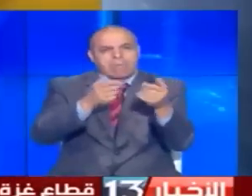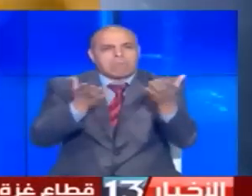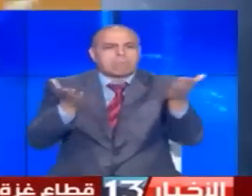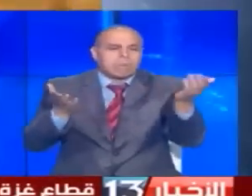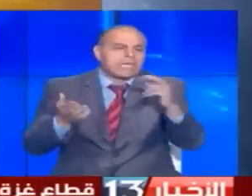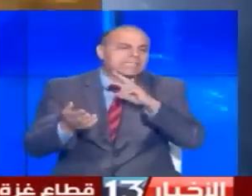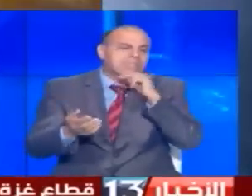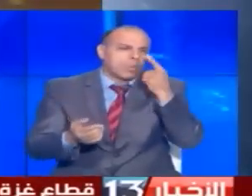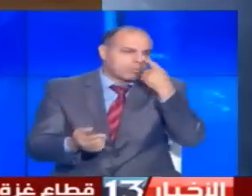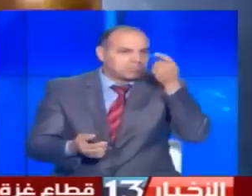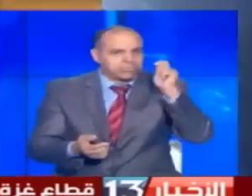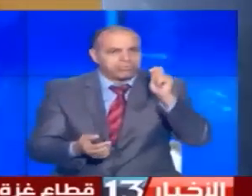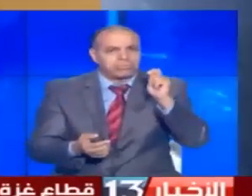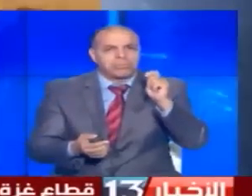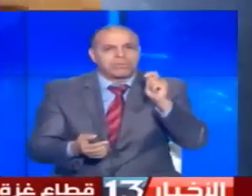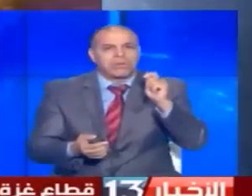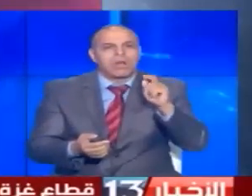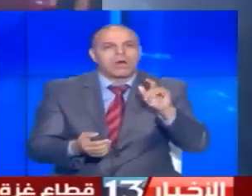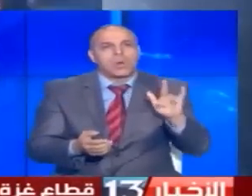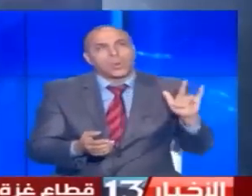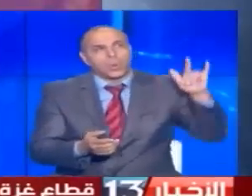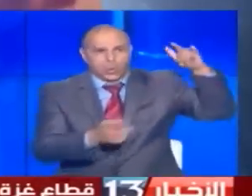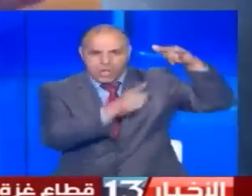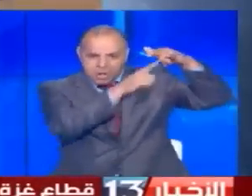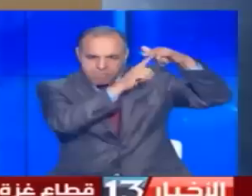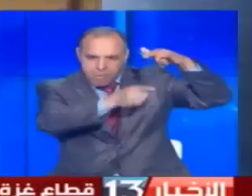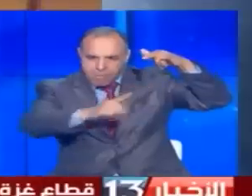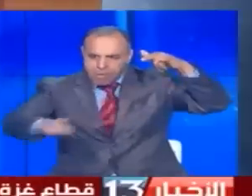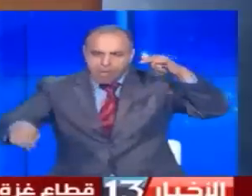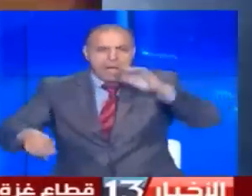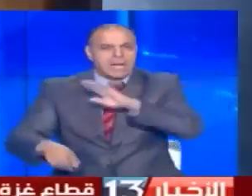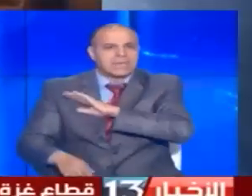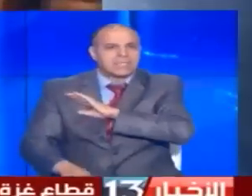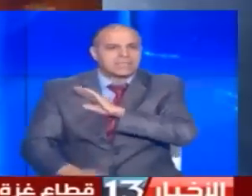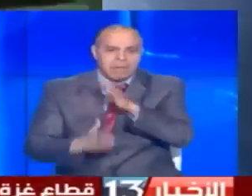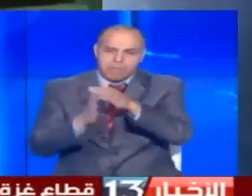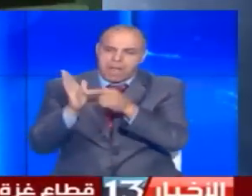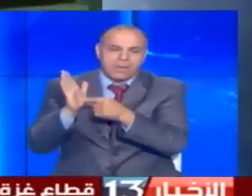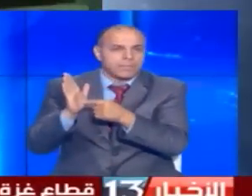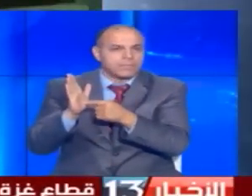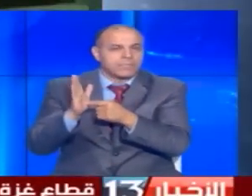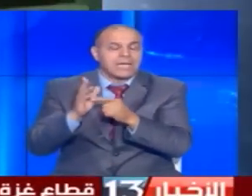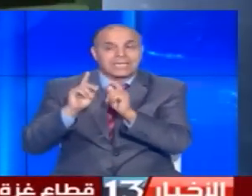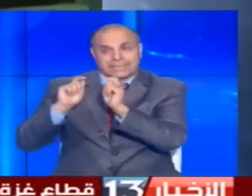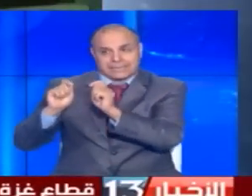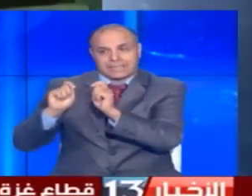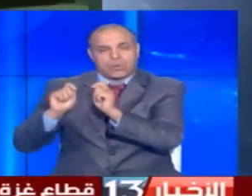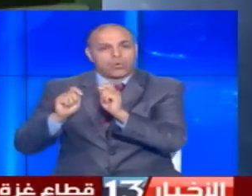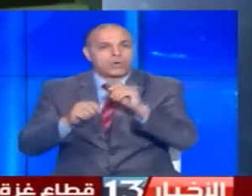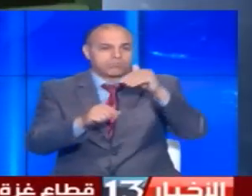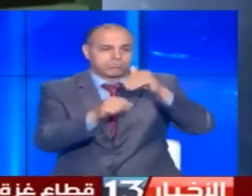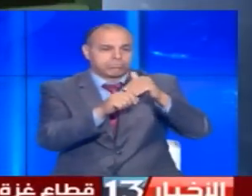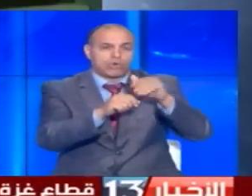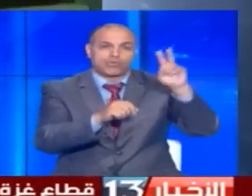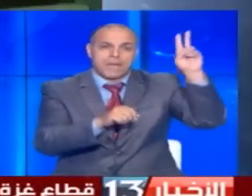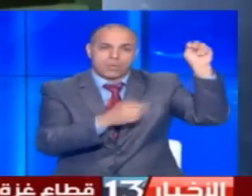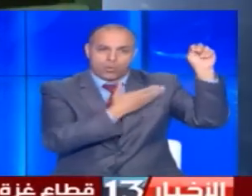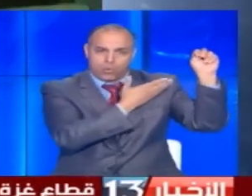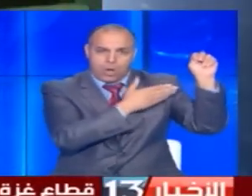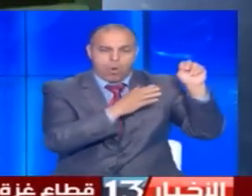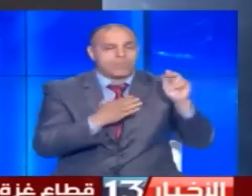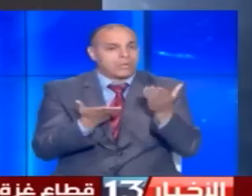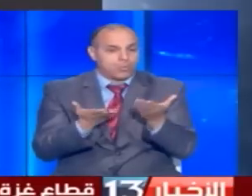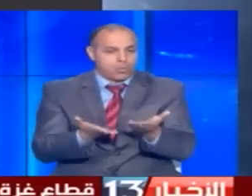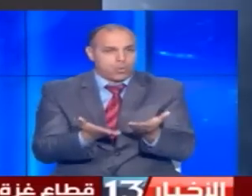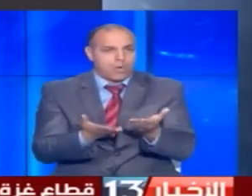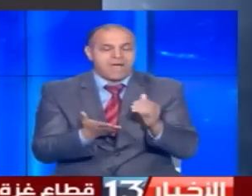المحتل الإسرائيلي على الرد بغارات جوية على القطاع حسب نص البيان. دبلوماسيا صوتت الجمعية العامة للأمم